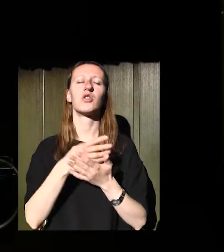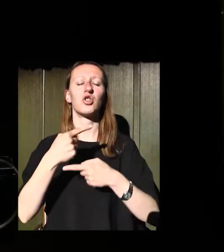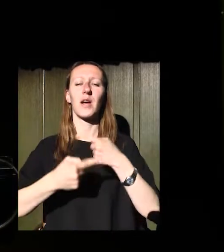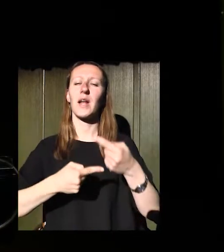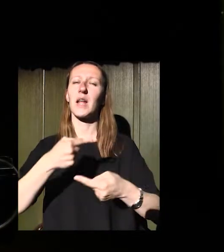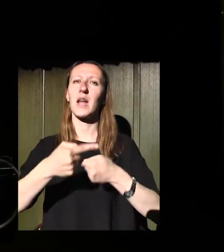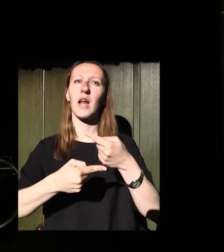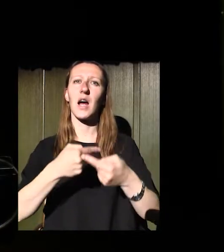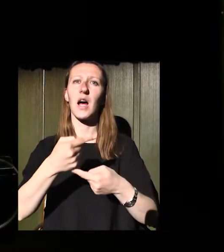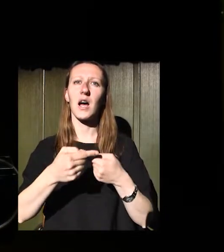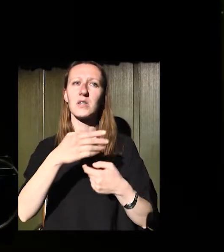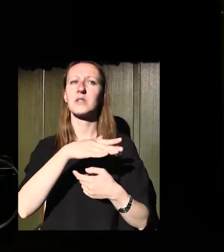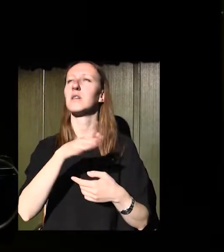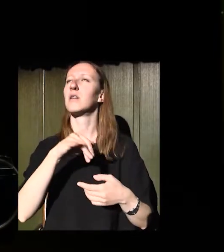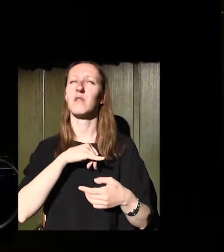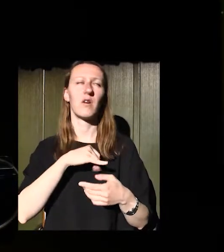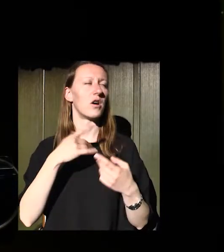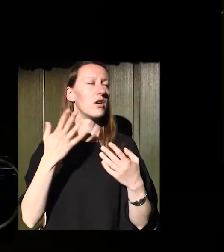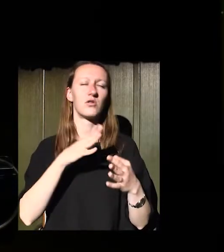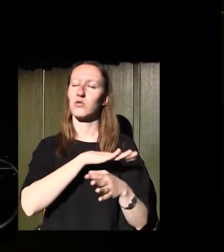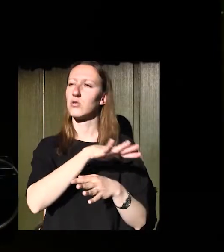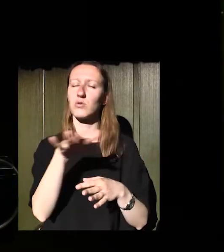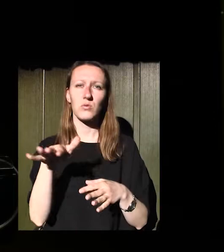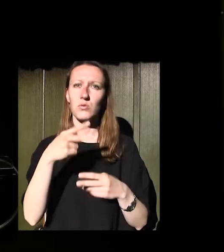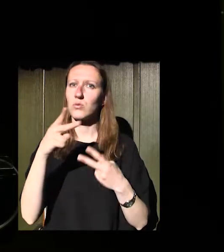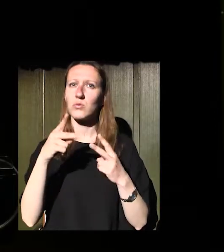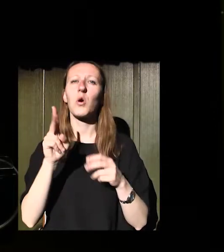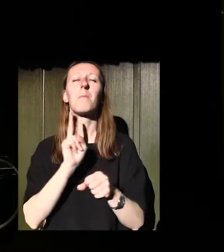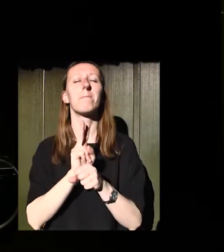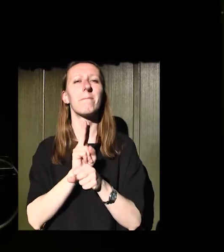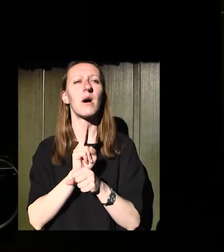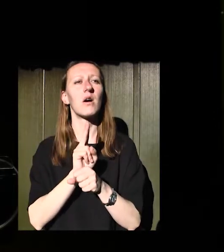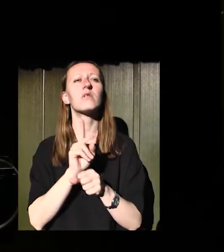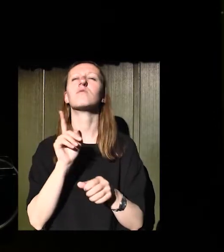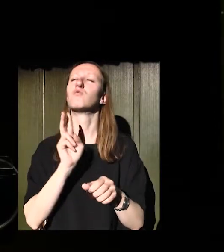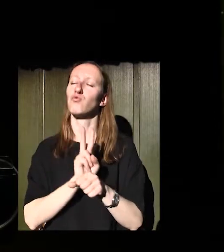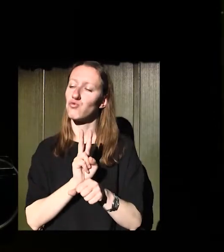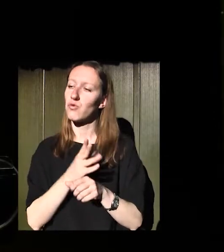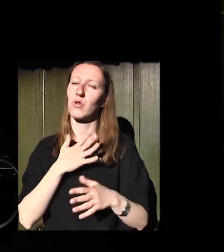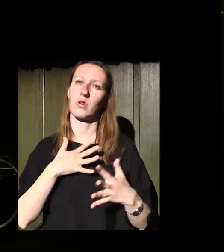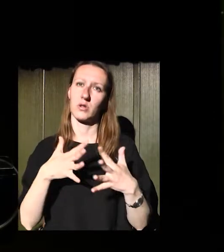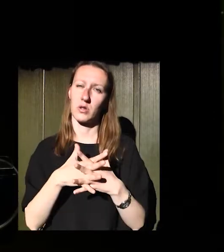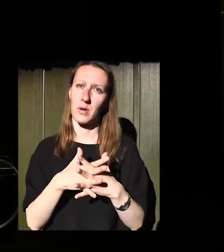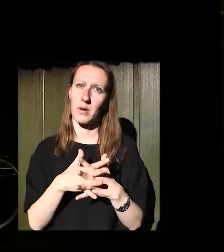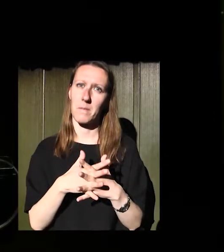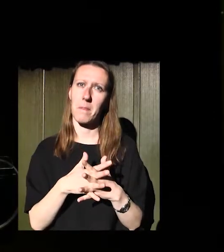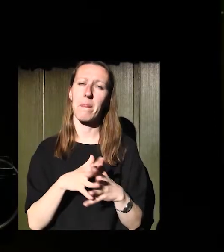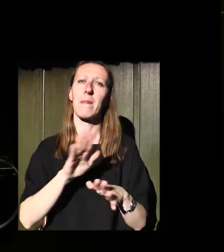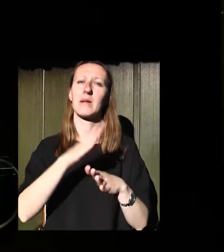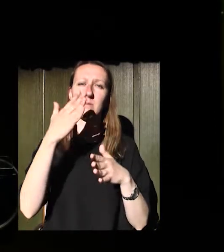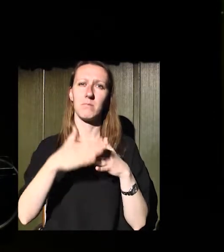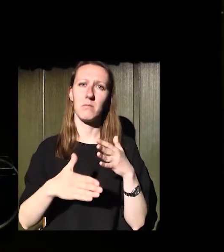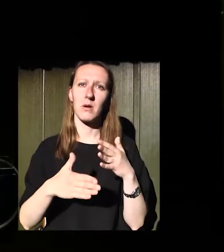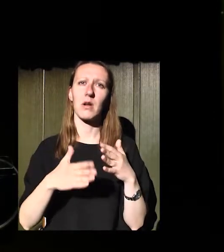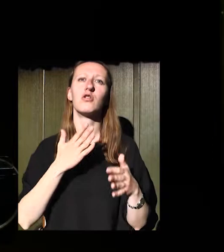već generacijama, usprkos svemu, nonostante tutto, pažljivo baštine u našem gradu. Na